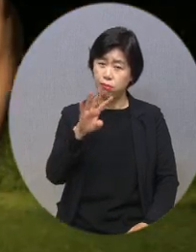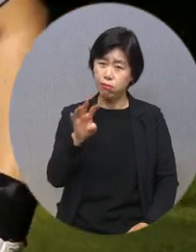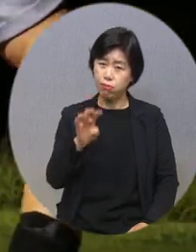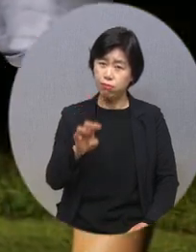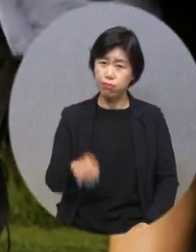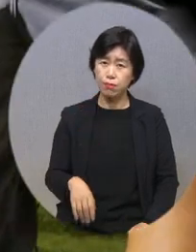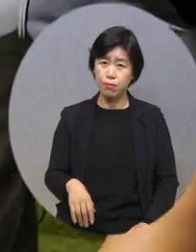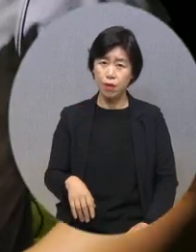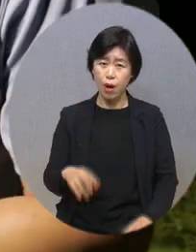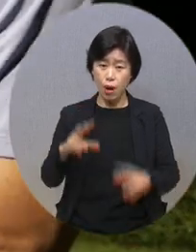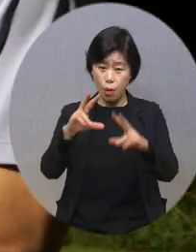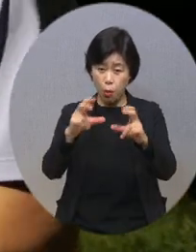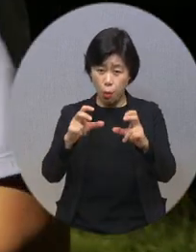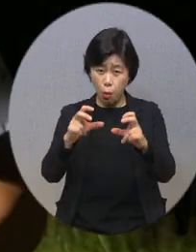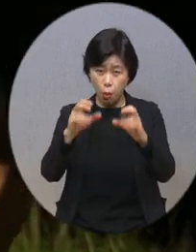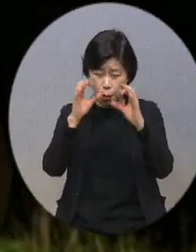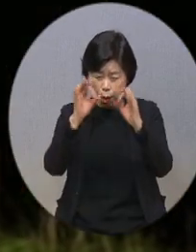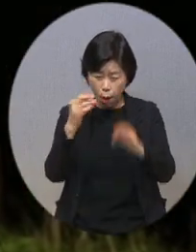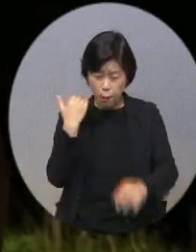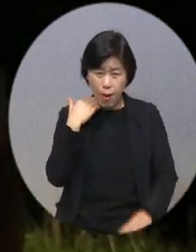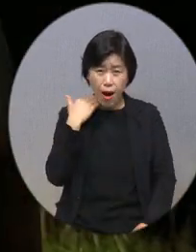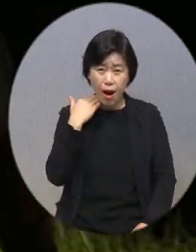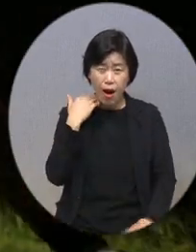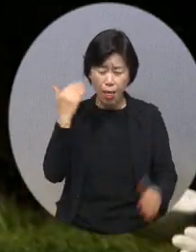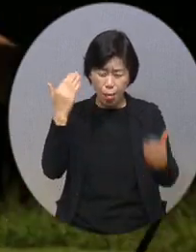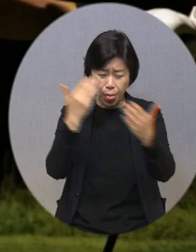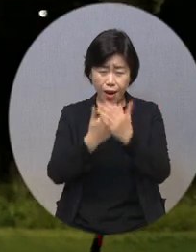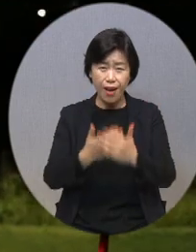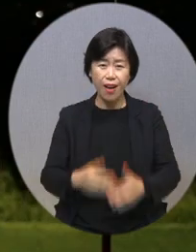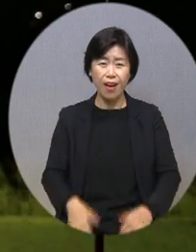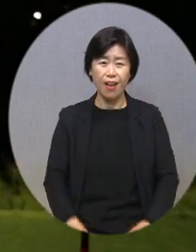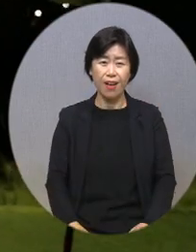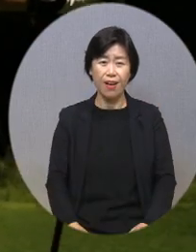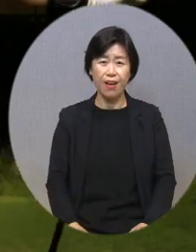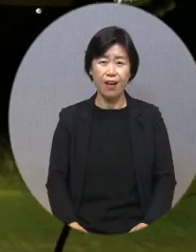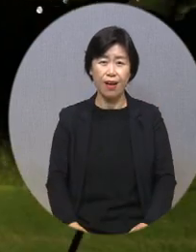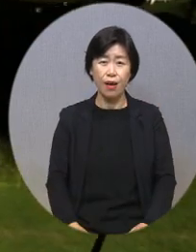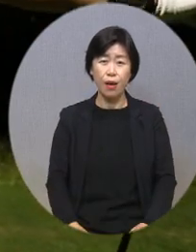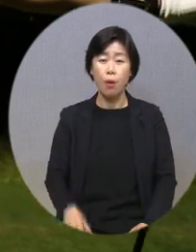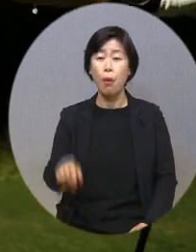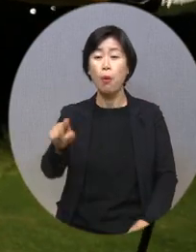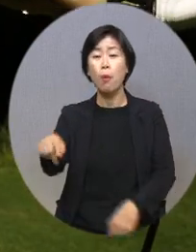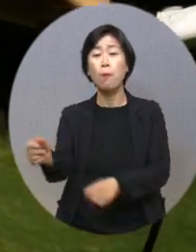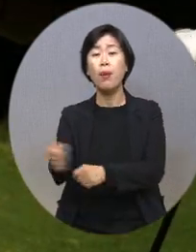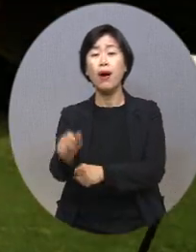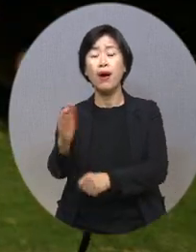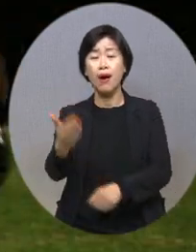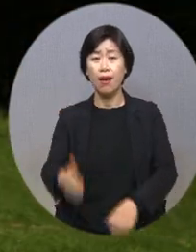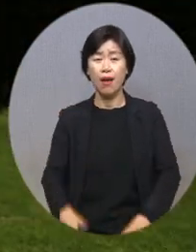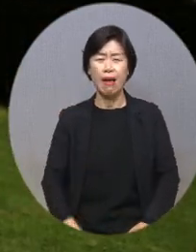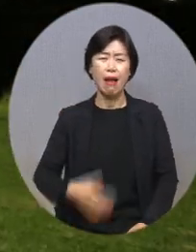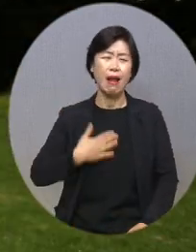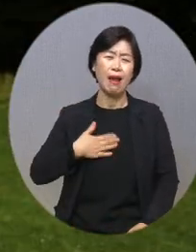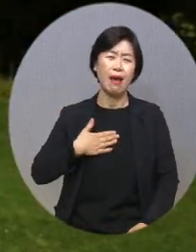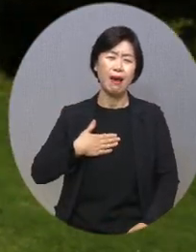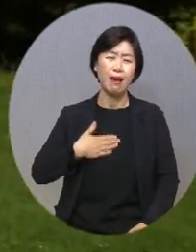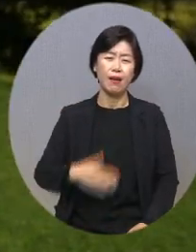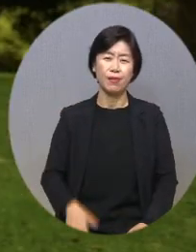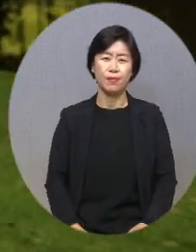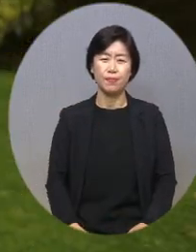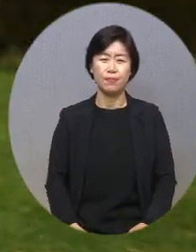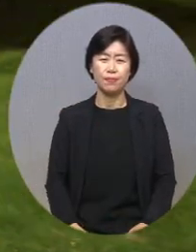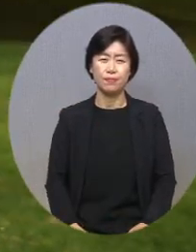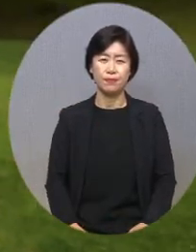안 보여. 해전으로 가자. 아니야 저기 치면 돼. 가자 가자. 해전으로 갑시다. 알겠어.